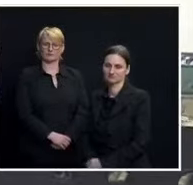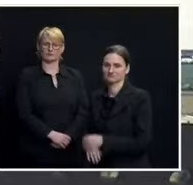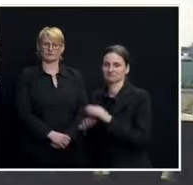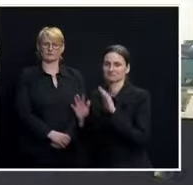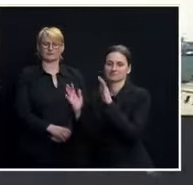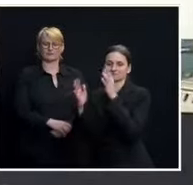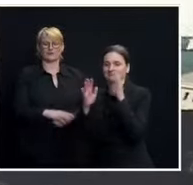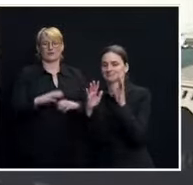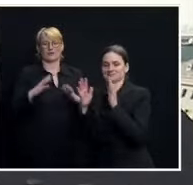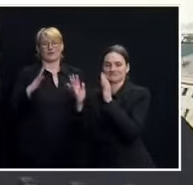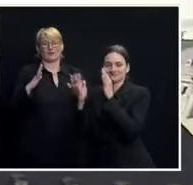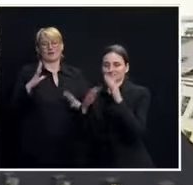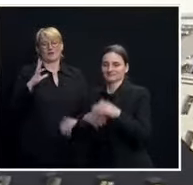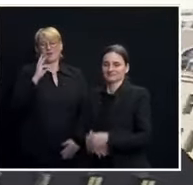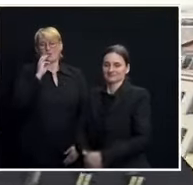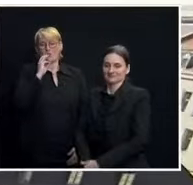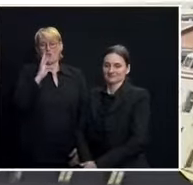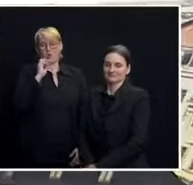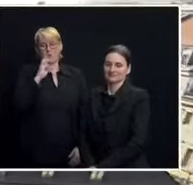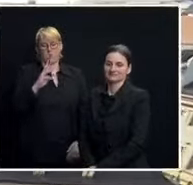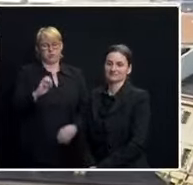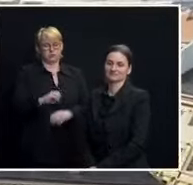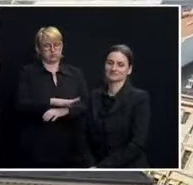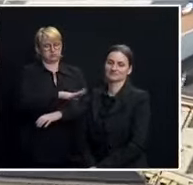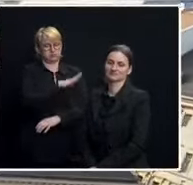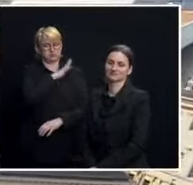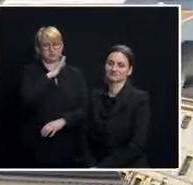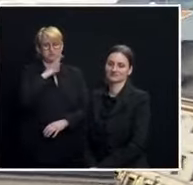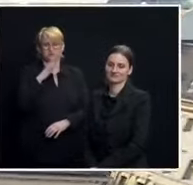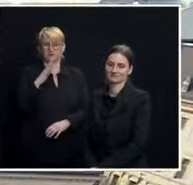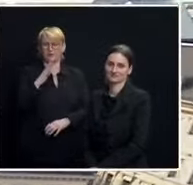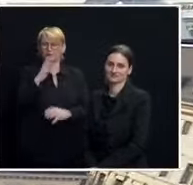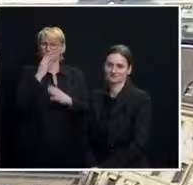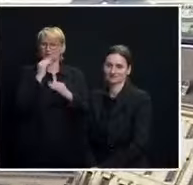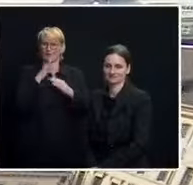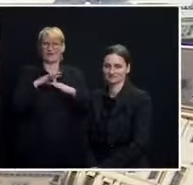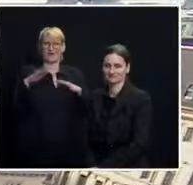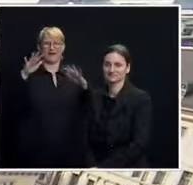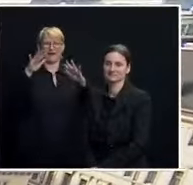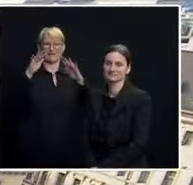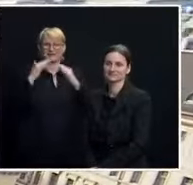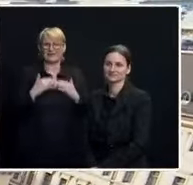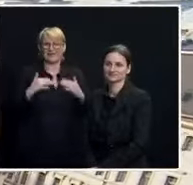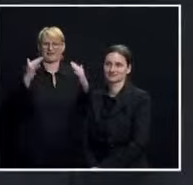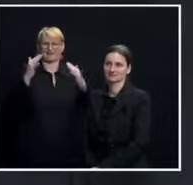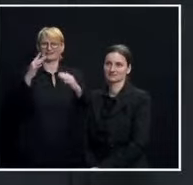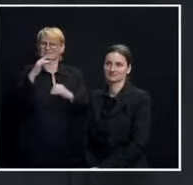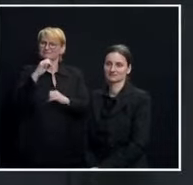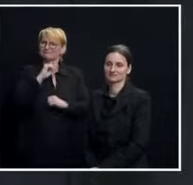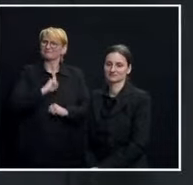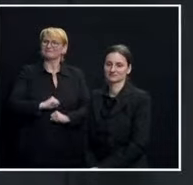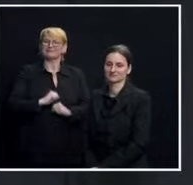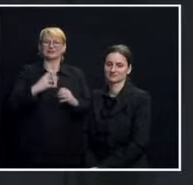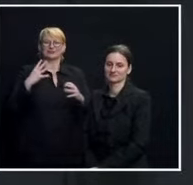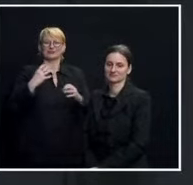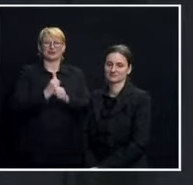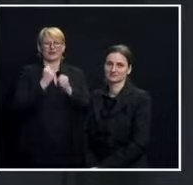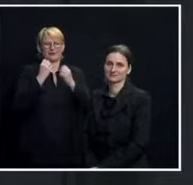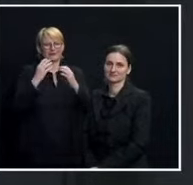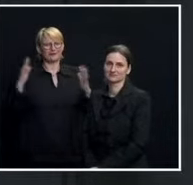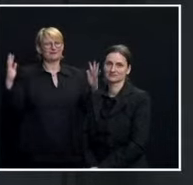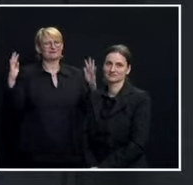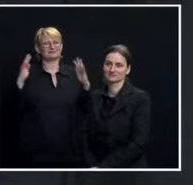Wow, Gänsehaut. So schön, dass Sie alle mit dabei sind, dass Sie durchgehalten haben und jetzt hier bei uns